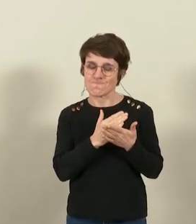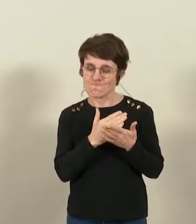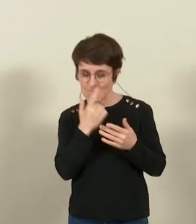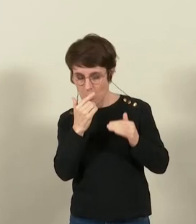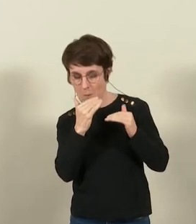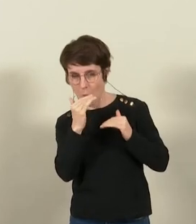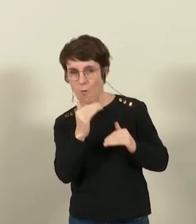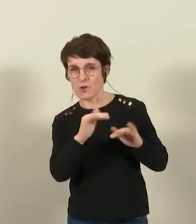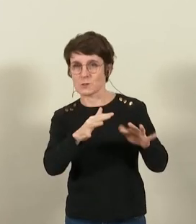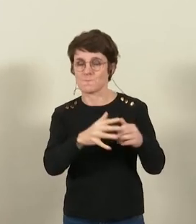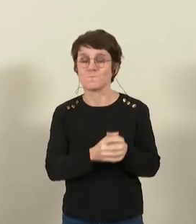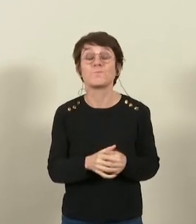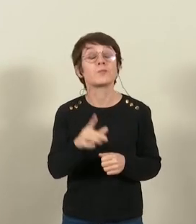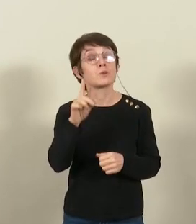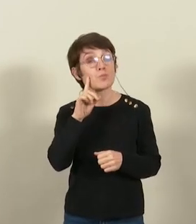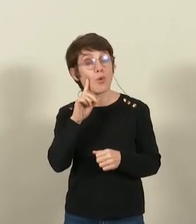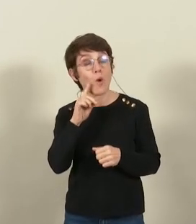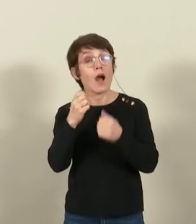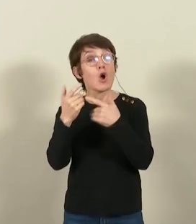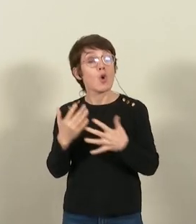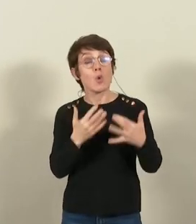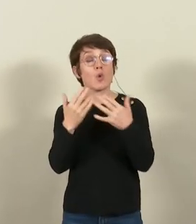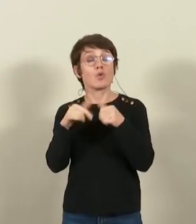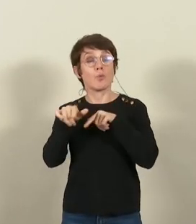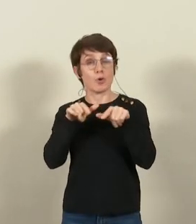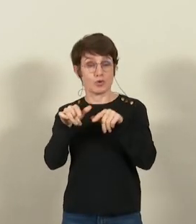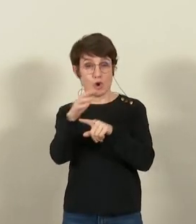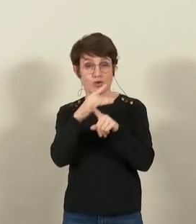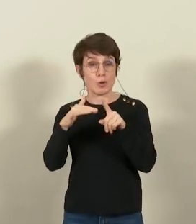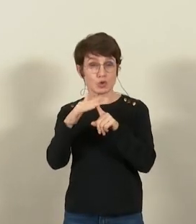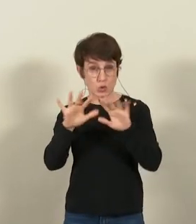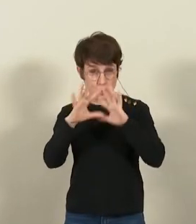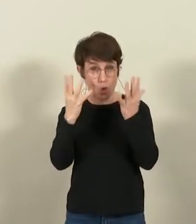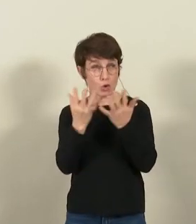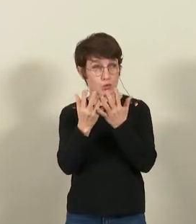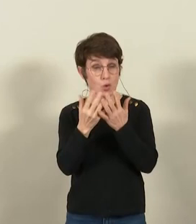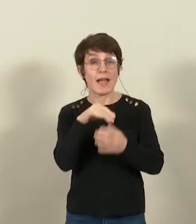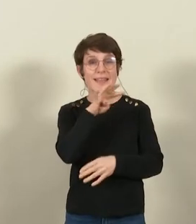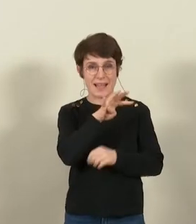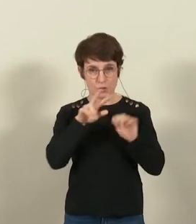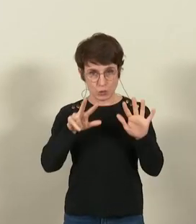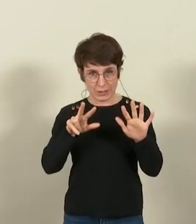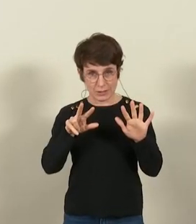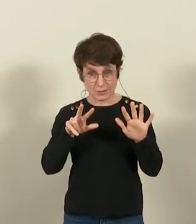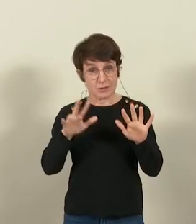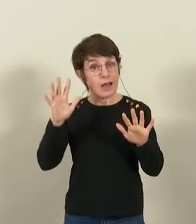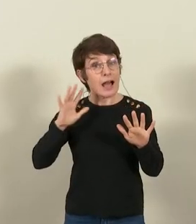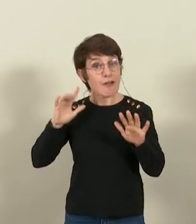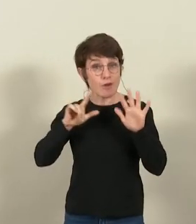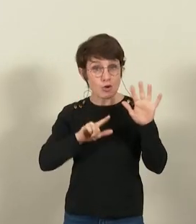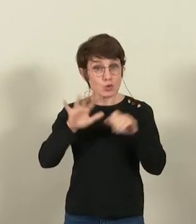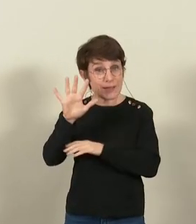d'abord parce que le nom nombre de logements sociaux prévus avec cette réhabilitation est de 48 et nous sommes bien loin des 75